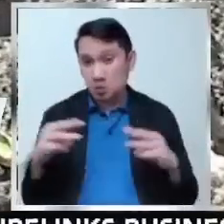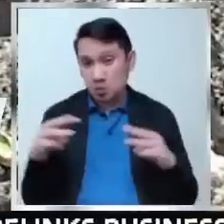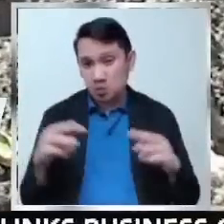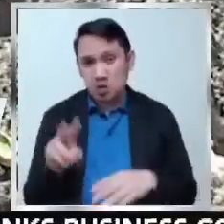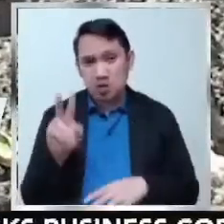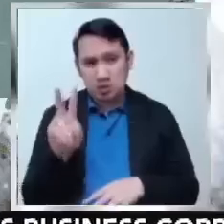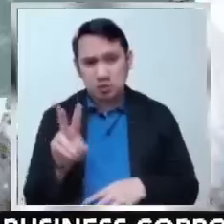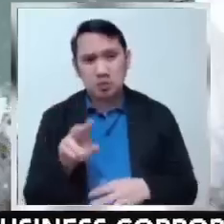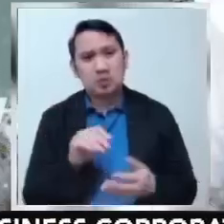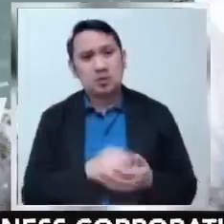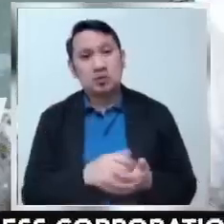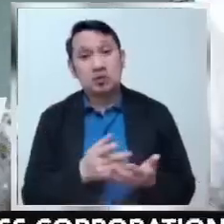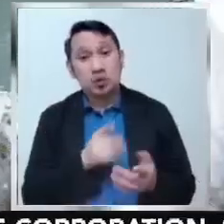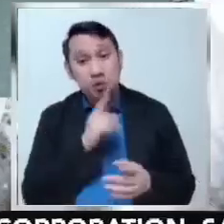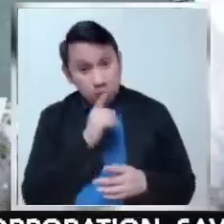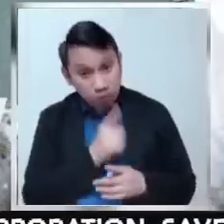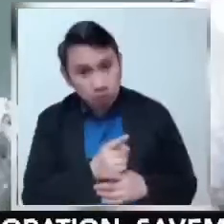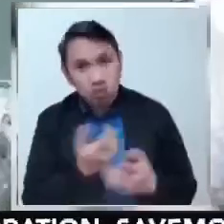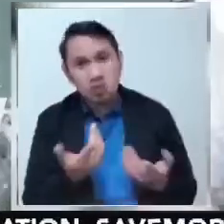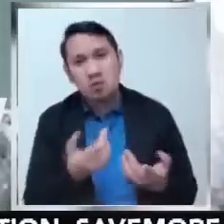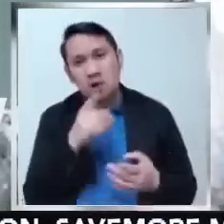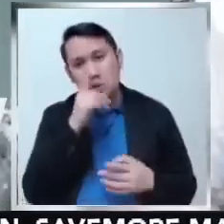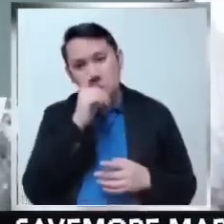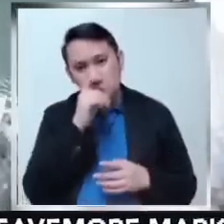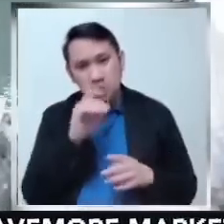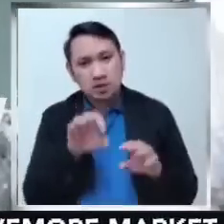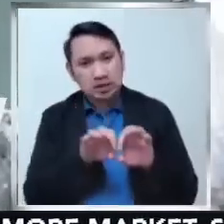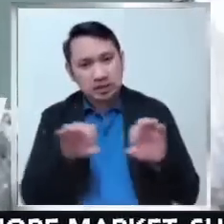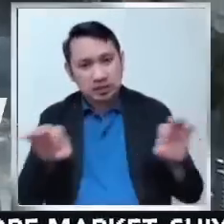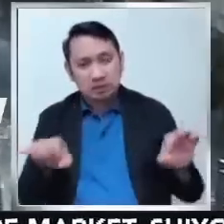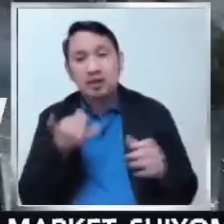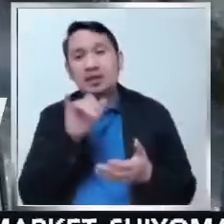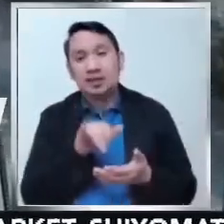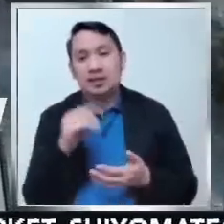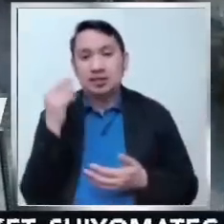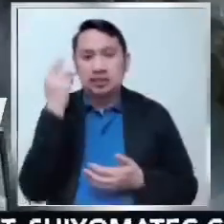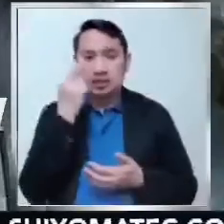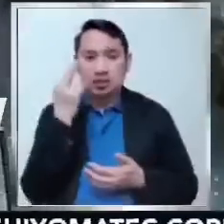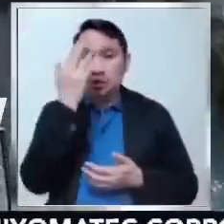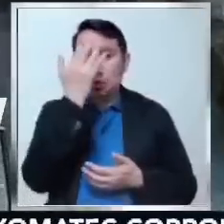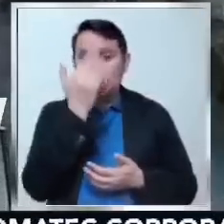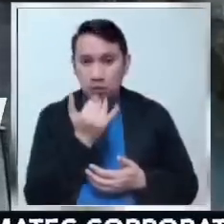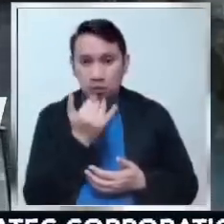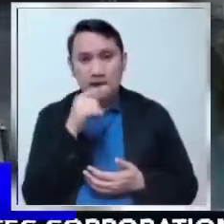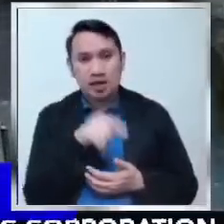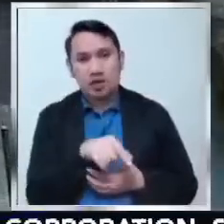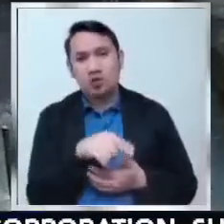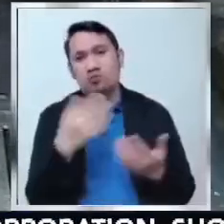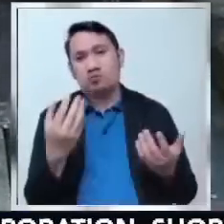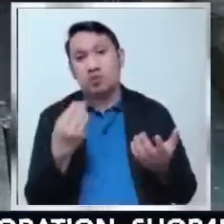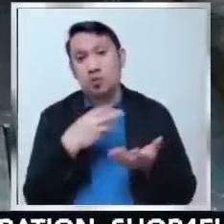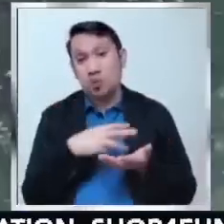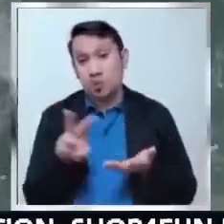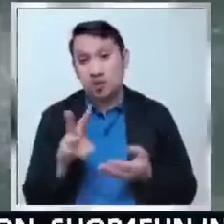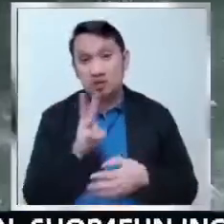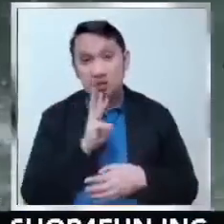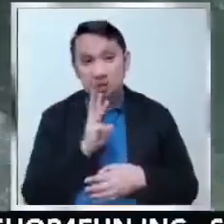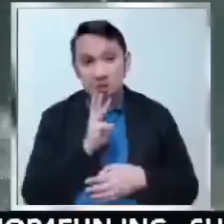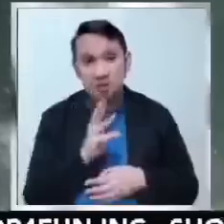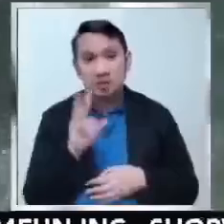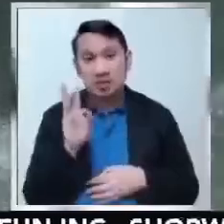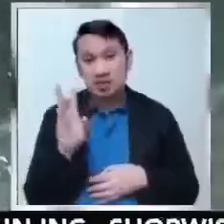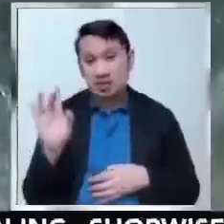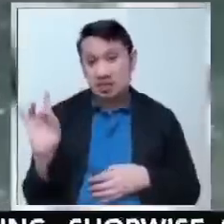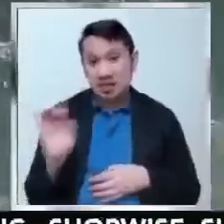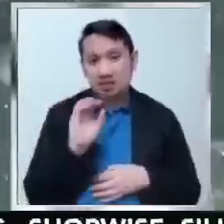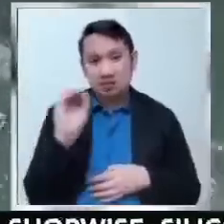talagang mga luma at deteriorated pipes natin, yan ang reason talaga kung bakit mataas ang NRW. So, coming from a high of 68%, ngayon